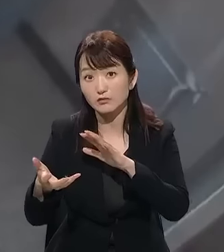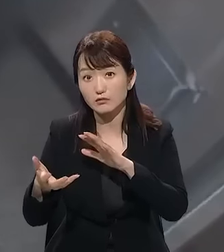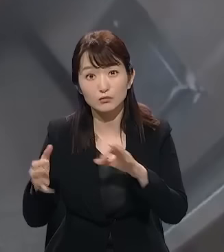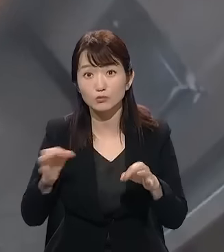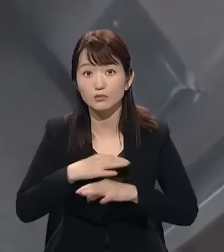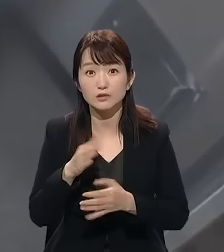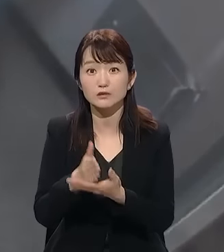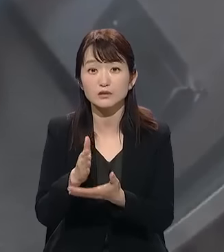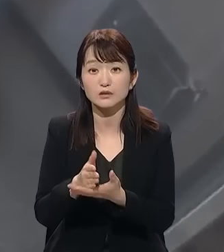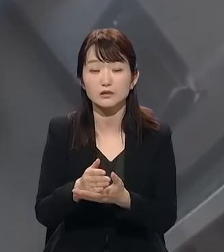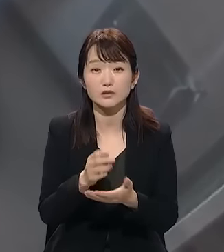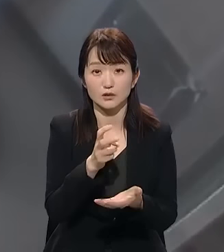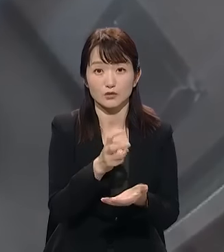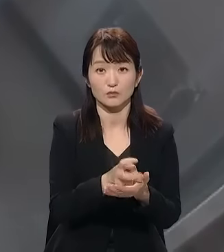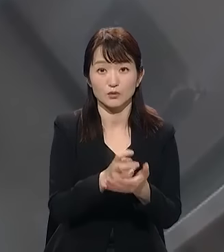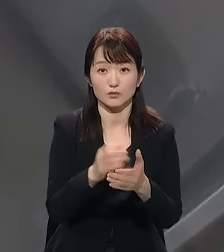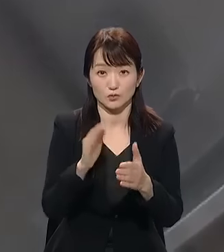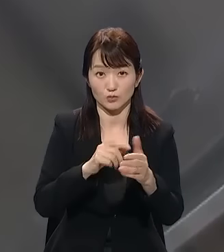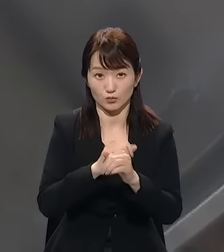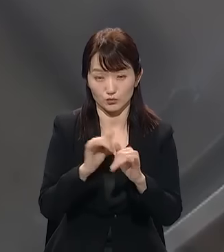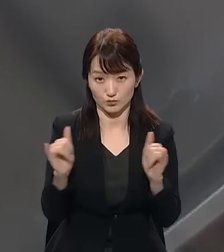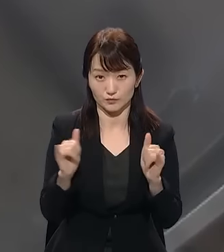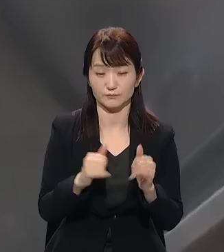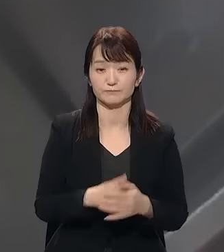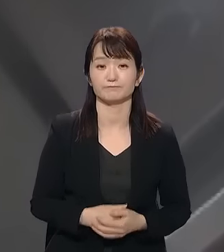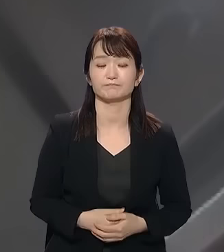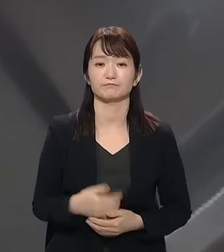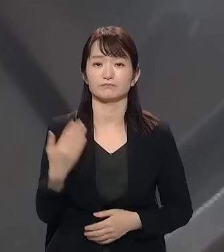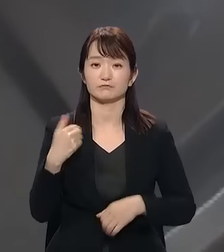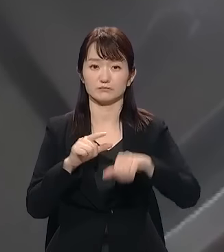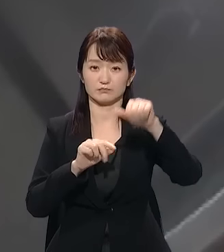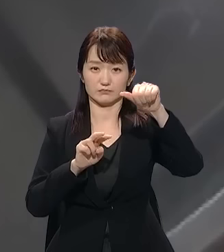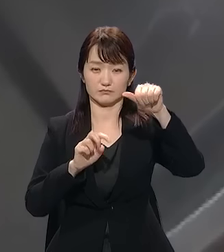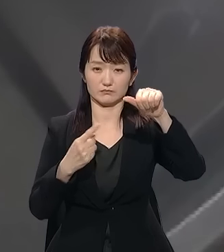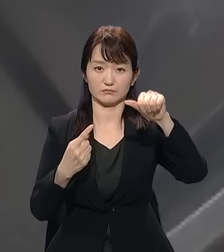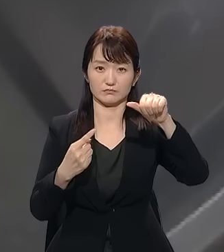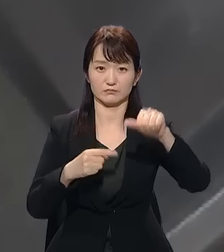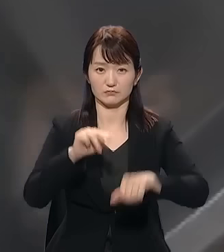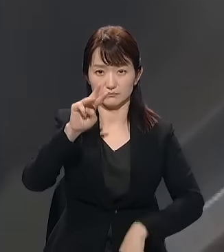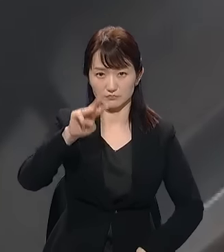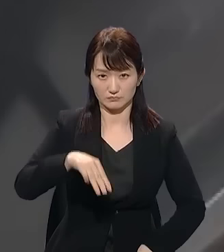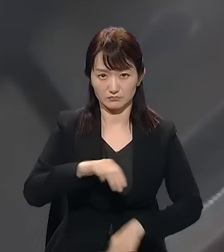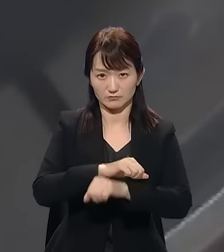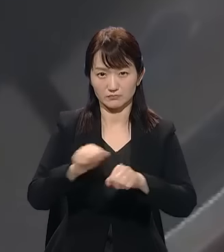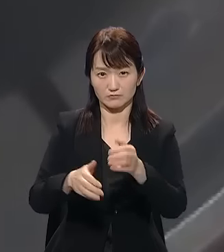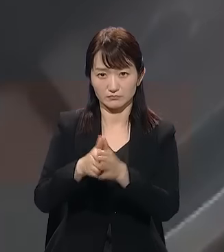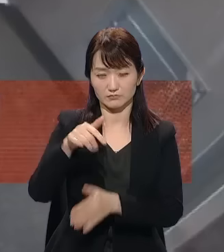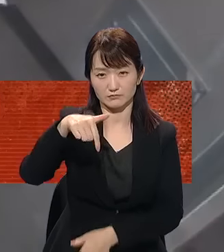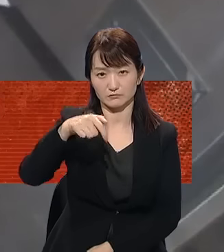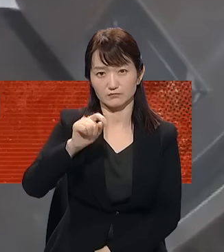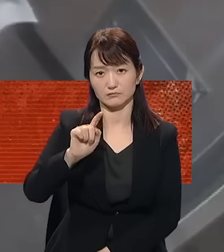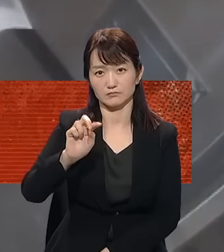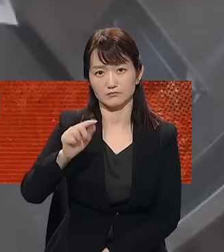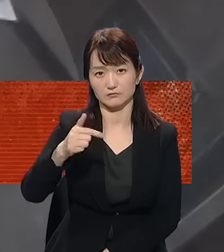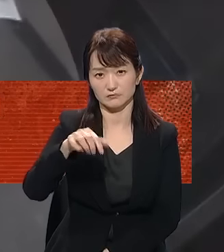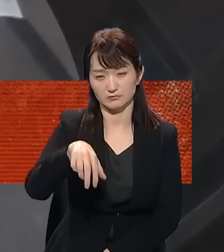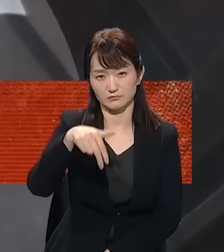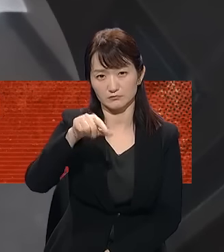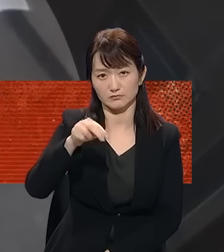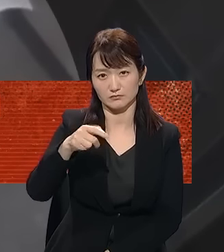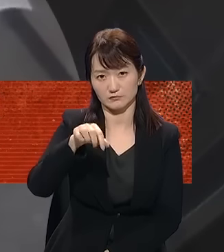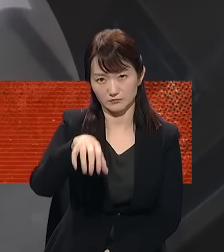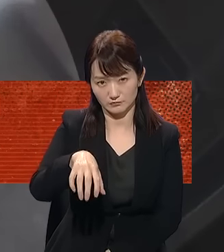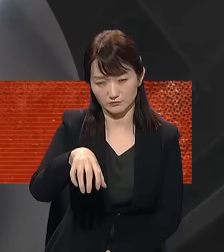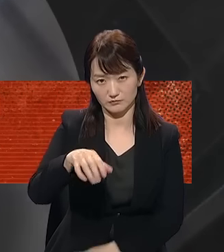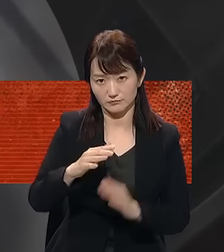마세요 법원 공무원들이 있다고요네 맞습니다 지난 5월 21일 광주광역시 광상구 장덕동 한 다세대